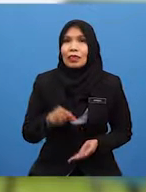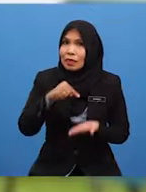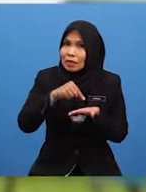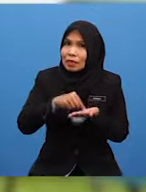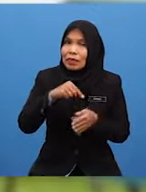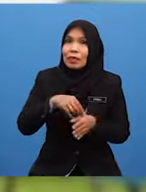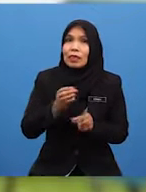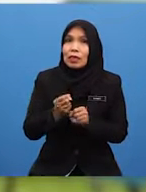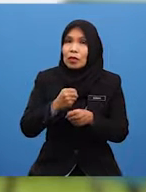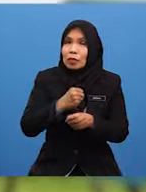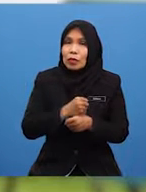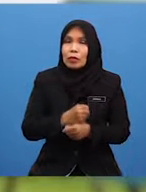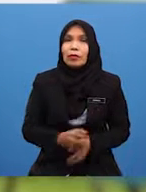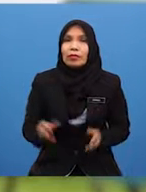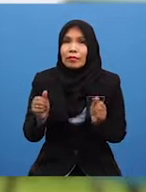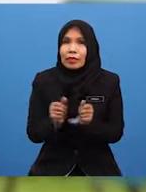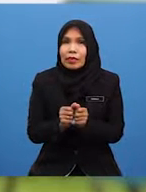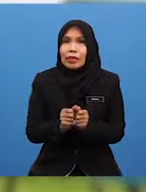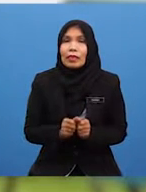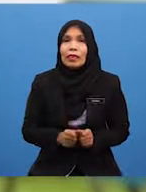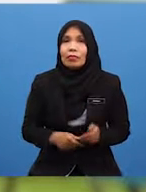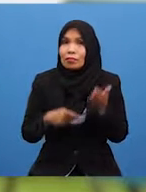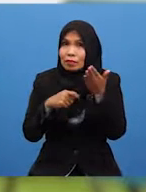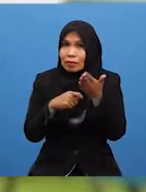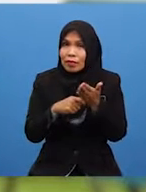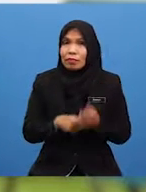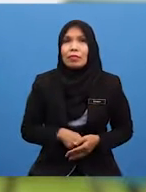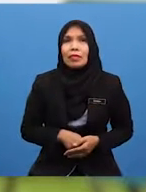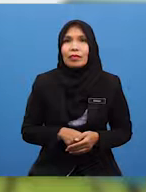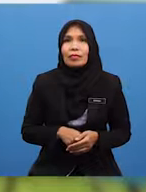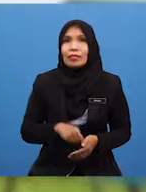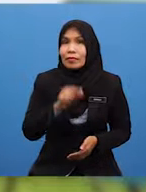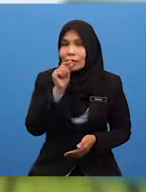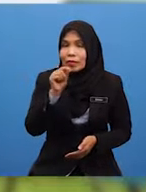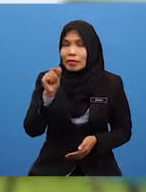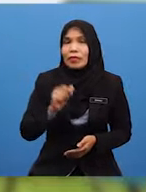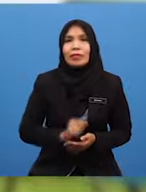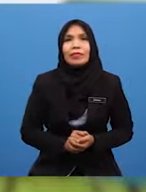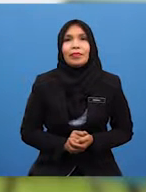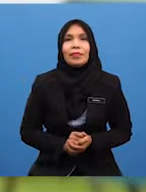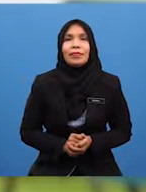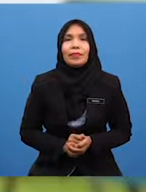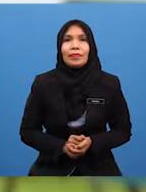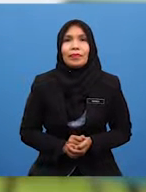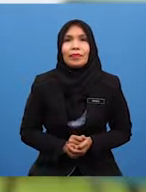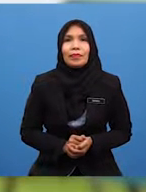menambah titik 3 pada huruf A hingga J.